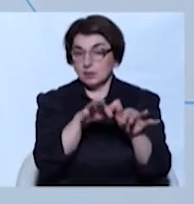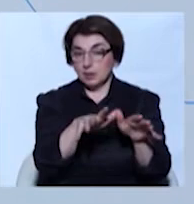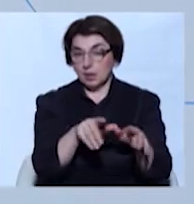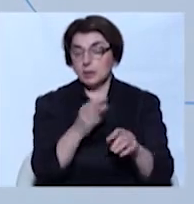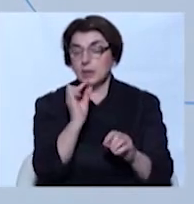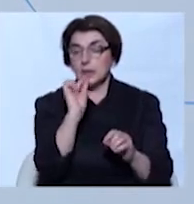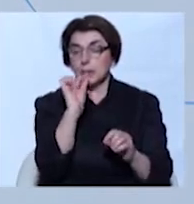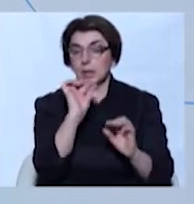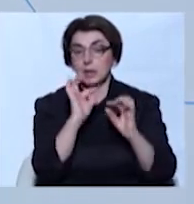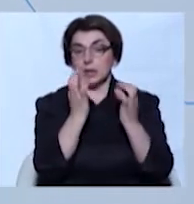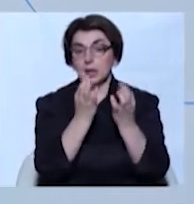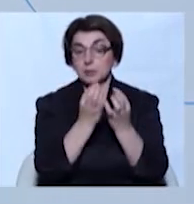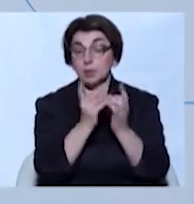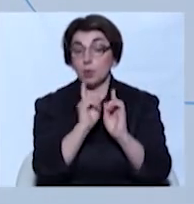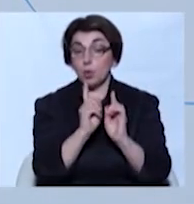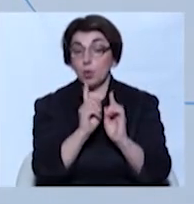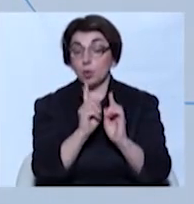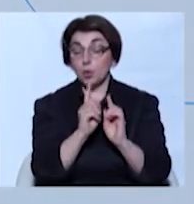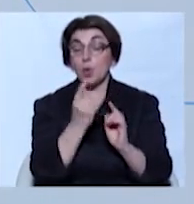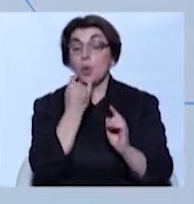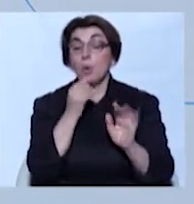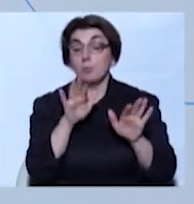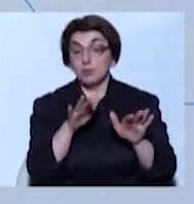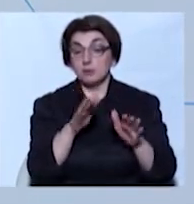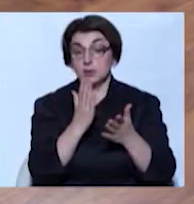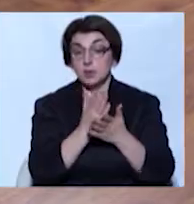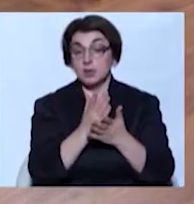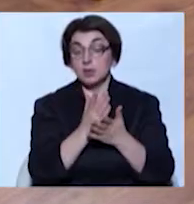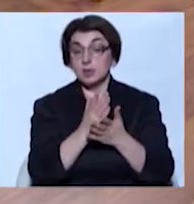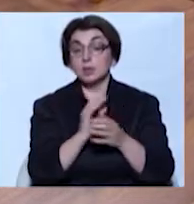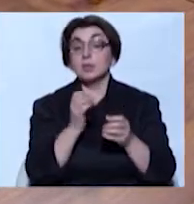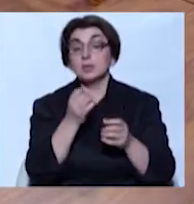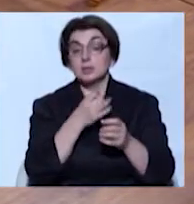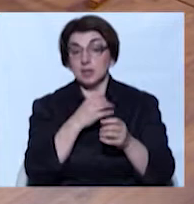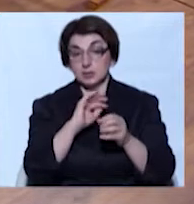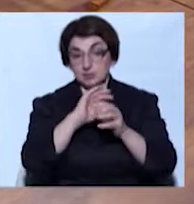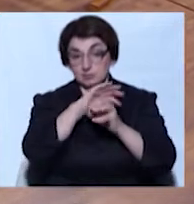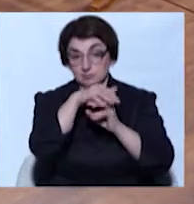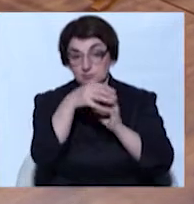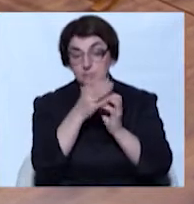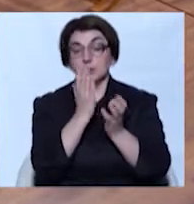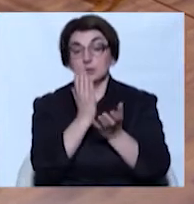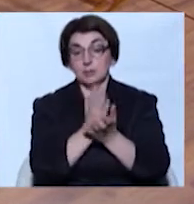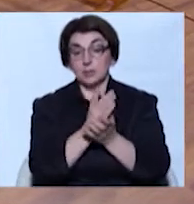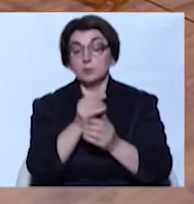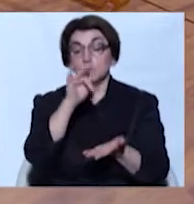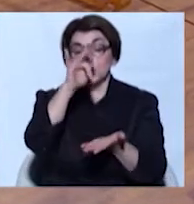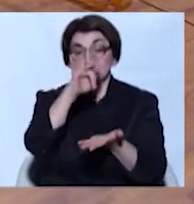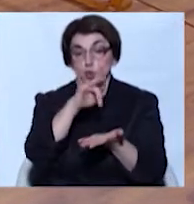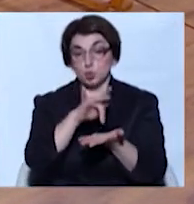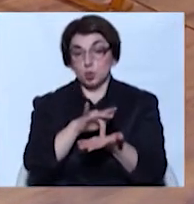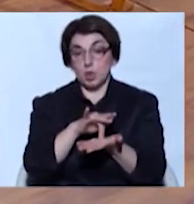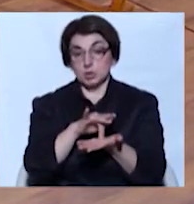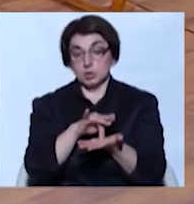არის დაფარული, ხოლო რაც შეეხება ქვეწარმავლებსა და ფრინველებს, მათი კვერცხი ნაჭუჭით არის დაფარული. ამიტომ ესეც